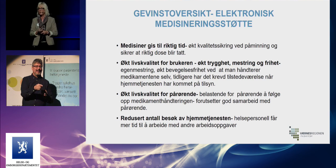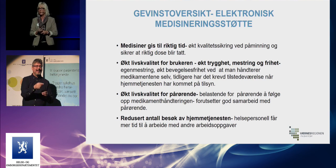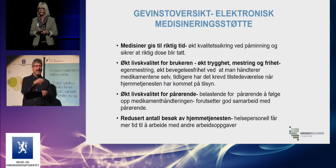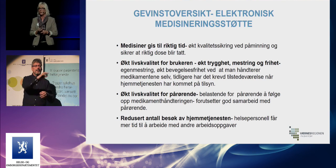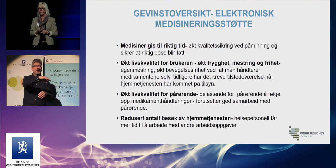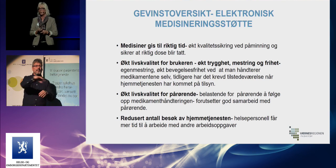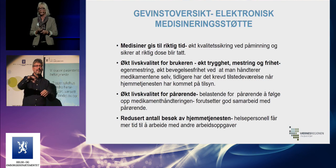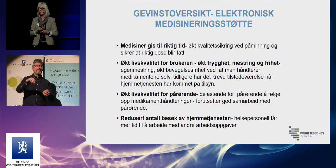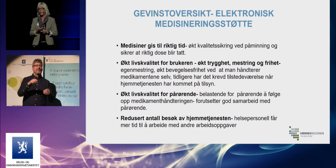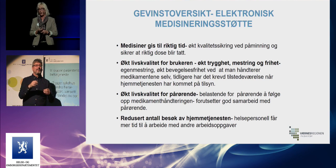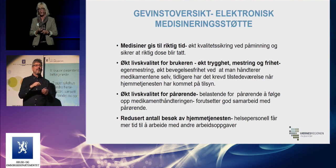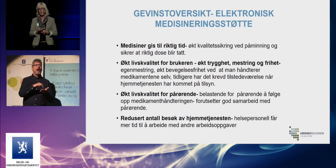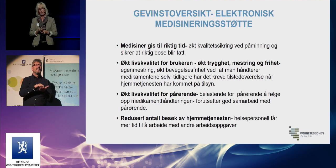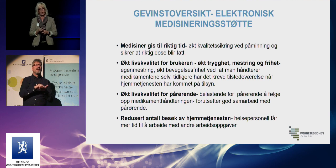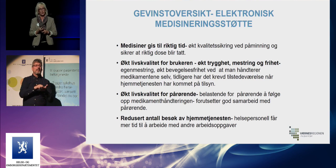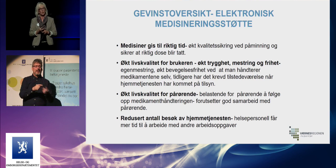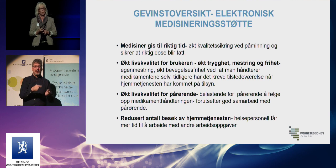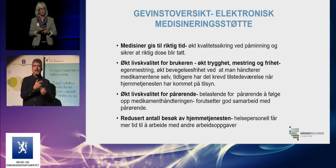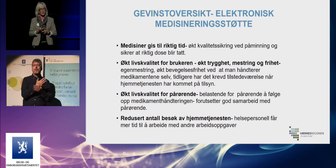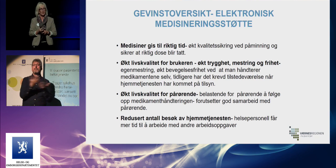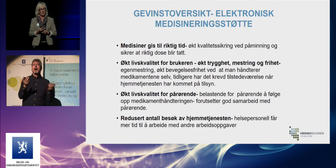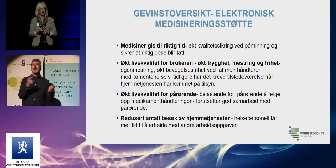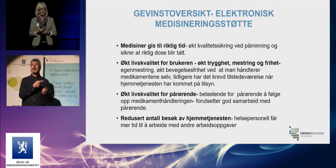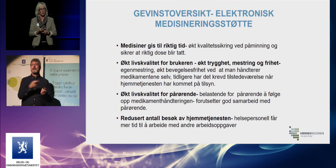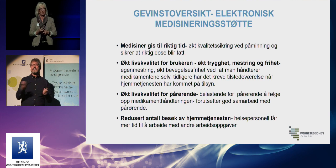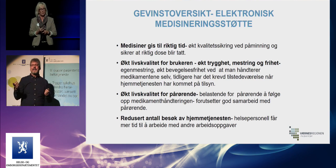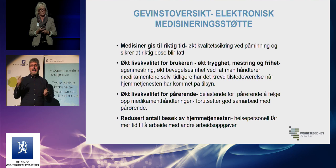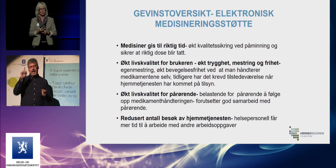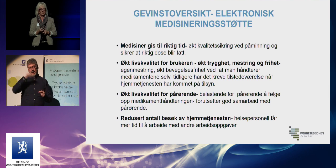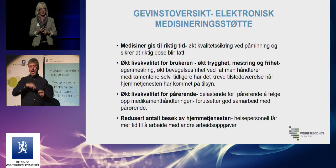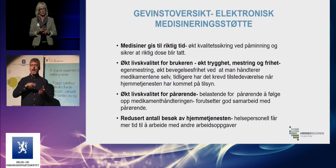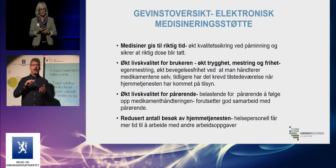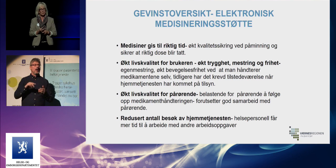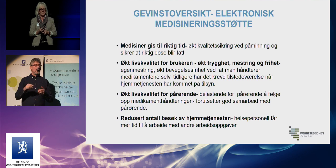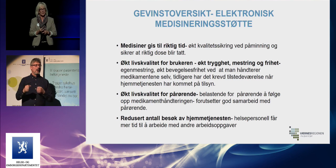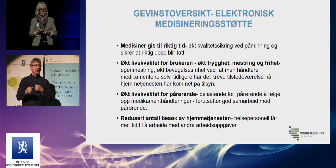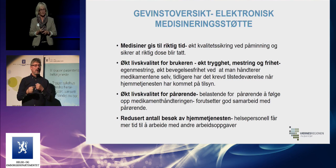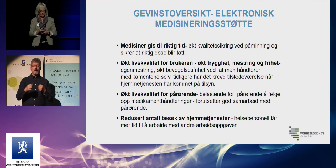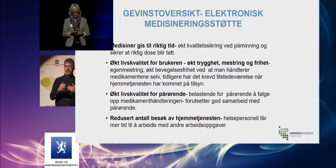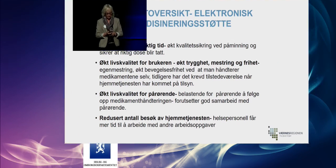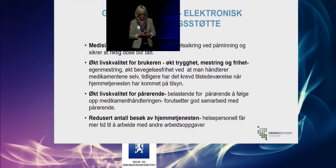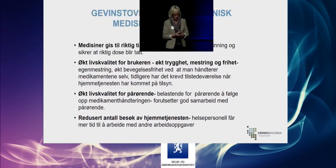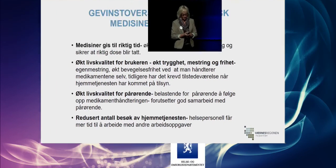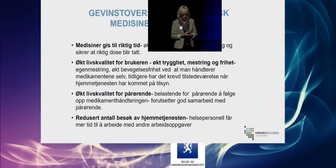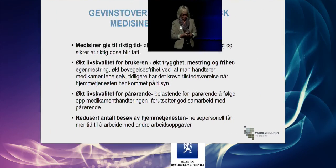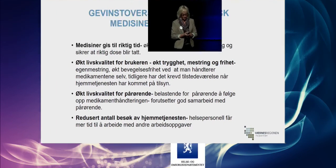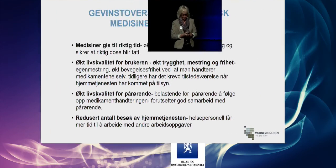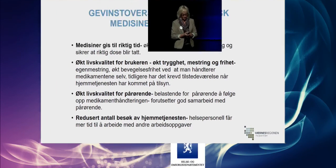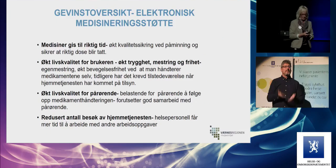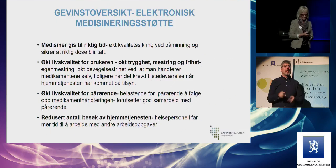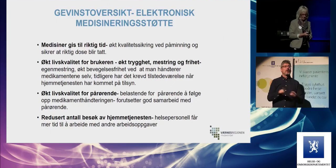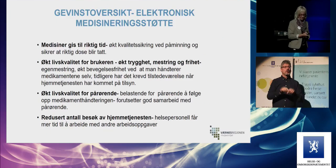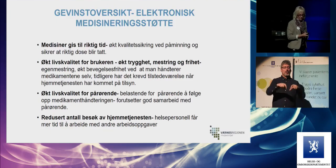tabletter, og mange av dem kan håndtere det selv med en sånn dispenser.